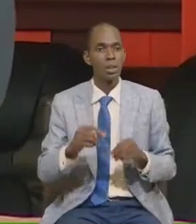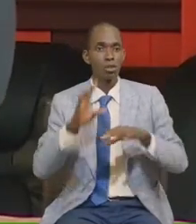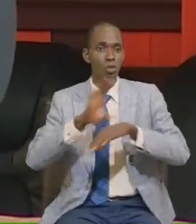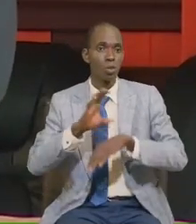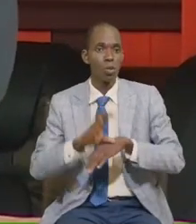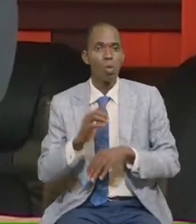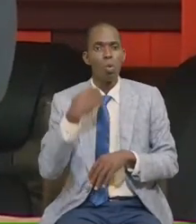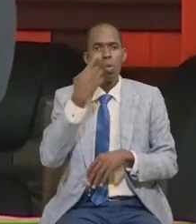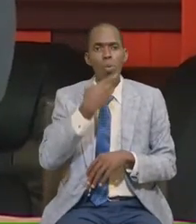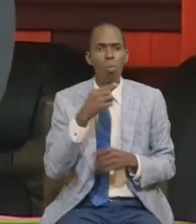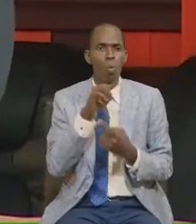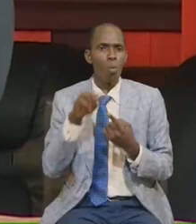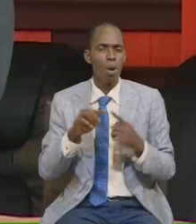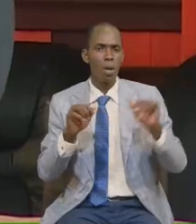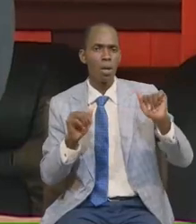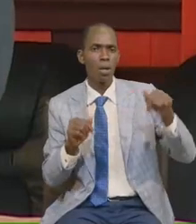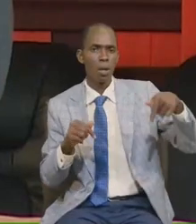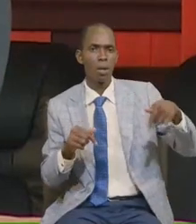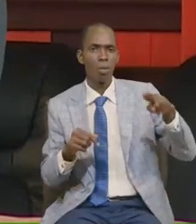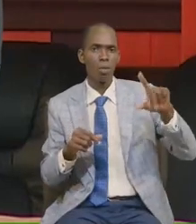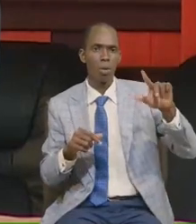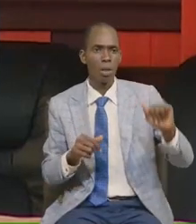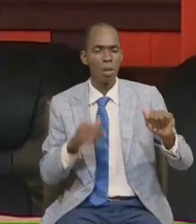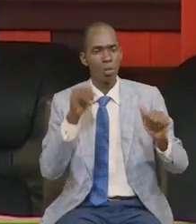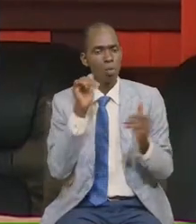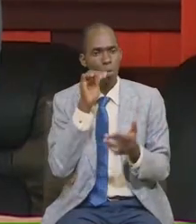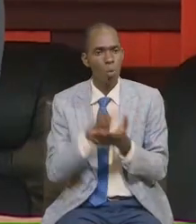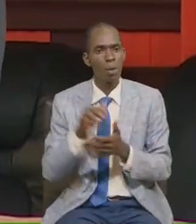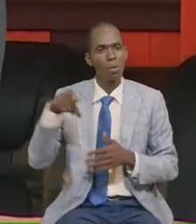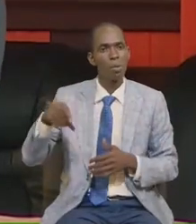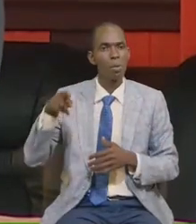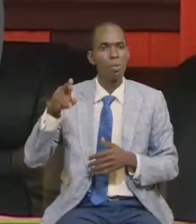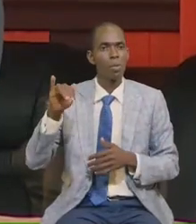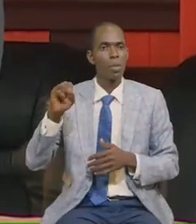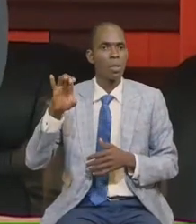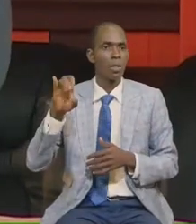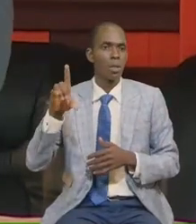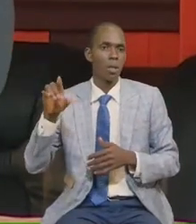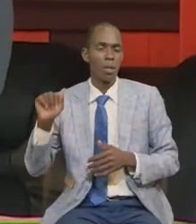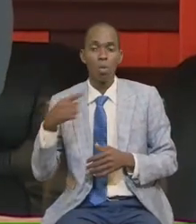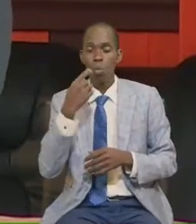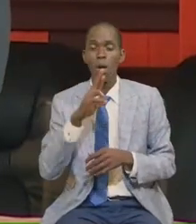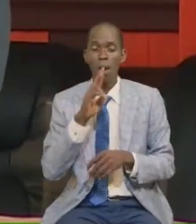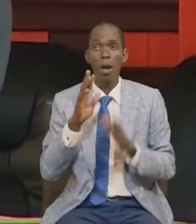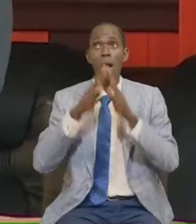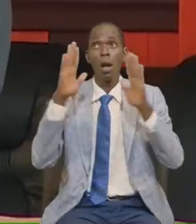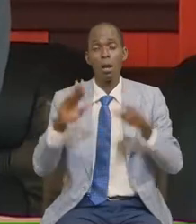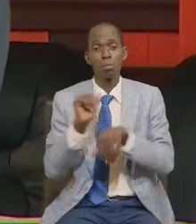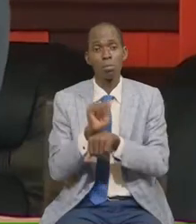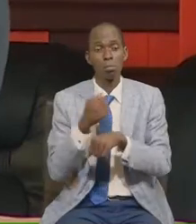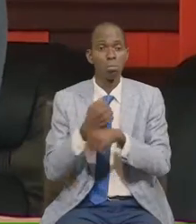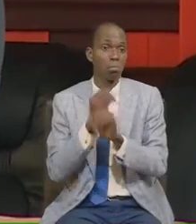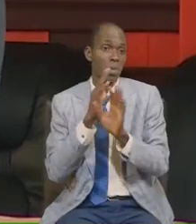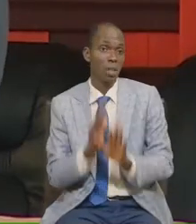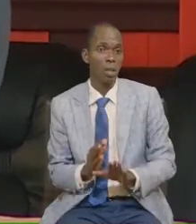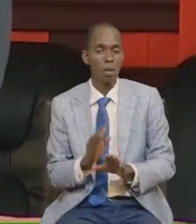les tenter les filets de tente de professions et Priscille faisait de tente par